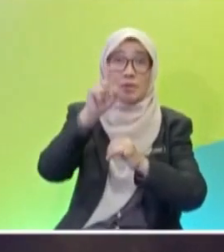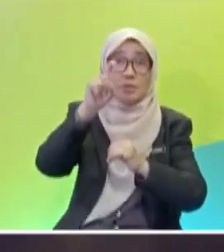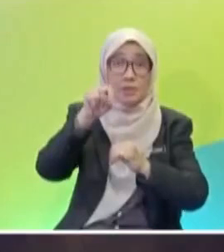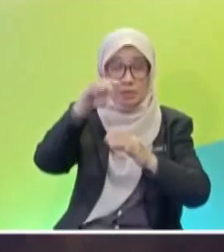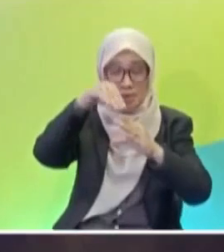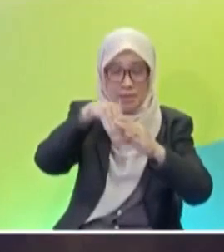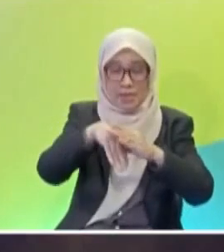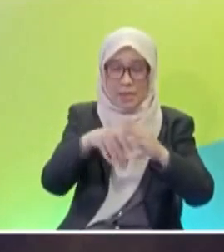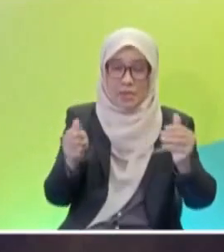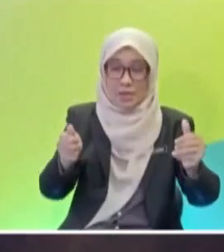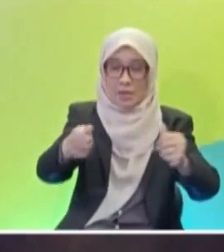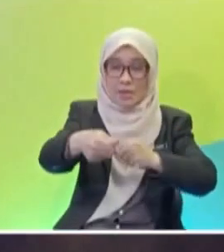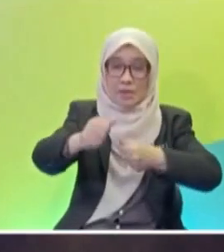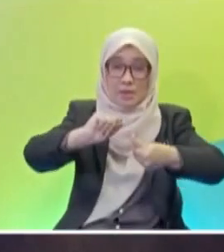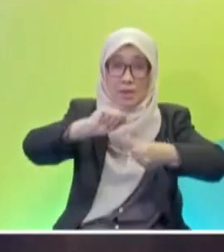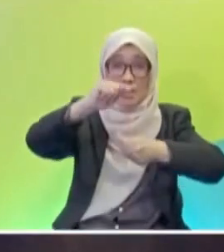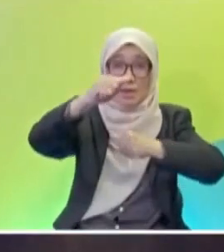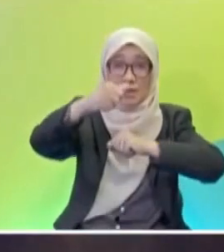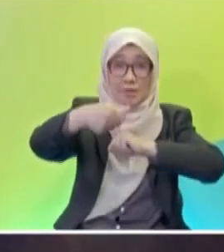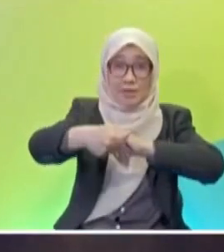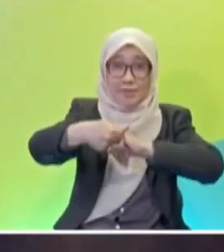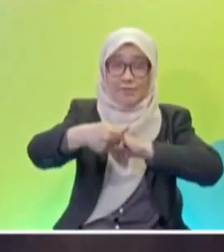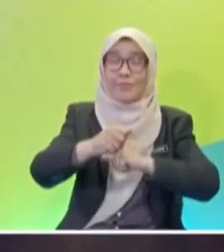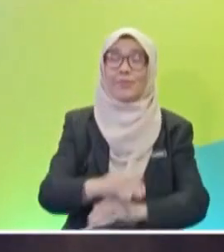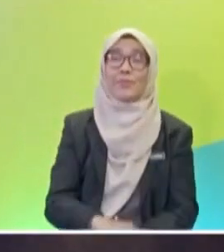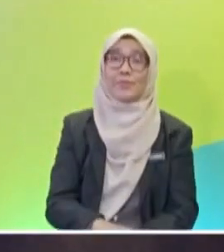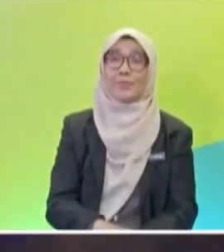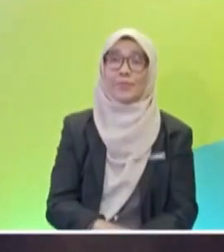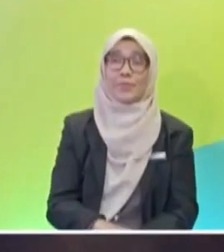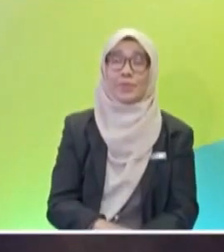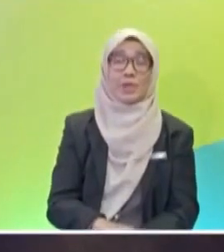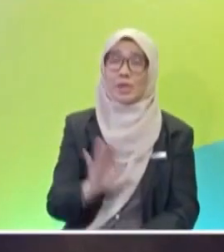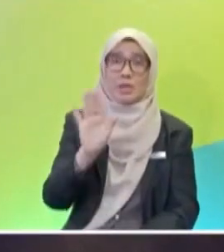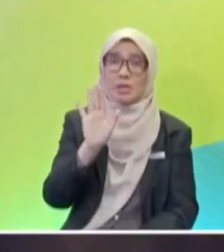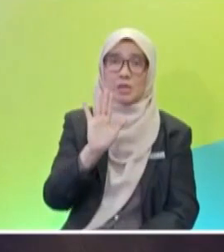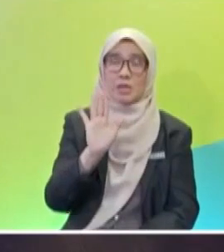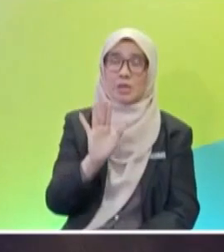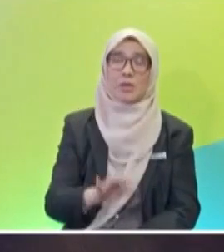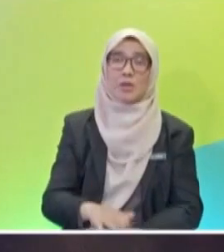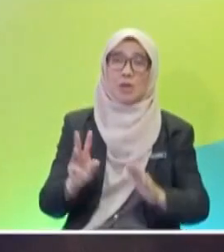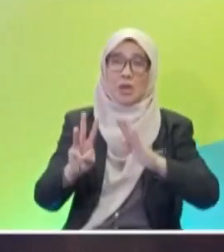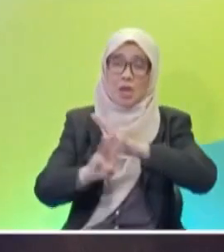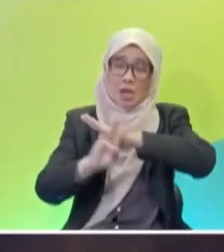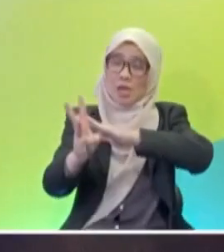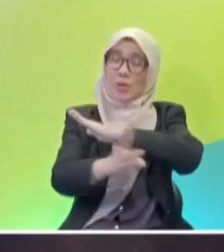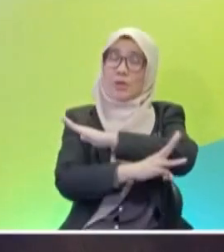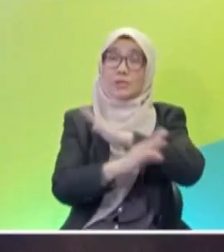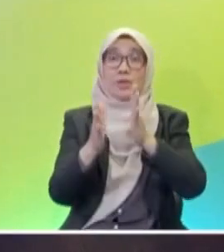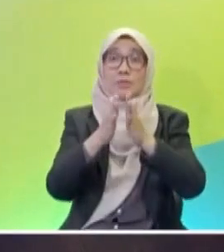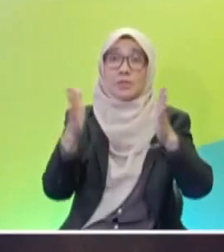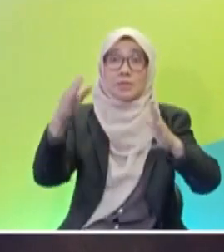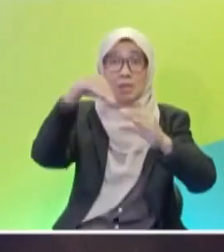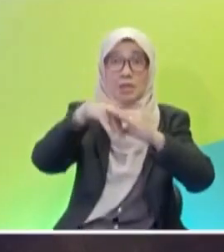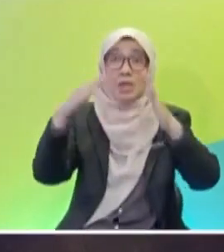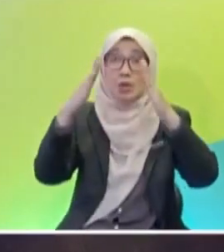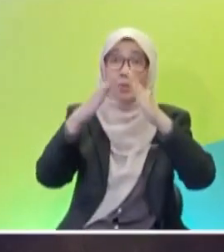ayo dan akuarium kecil Mudah saja tak puyuh kawasan yang besar untuk kita pelihara dalam kawasan rumah saja